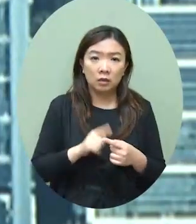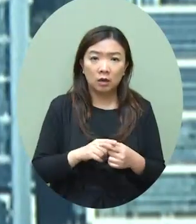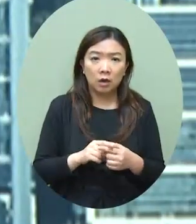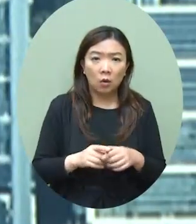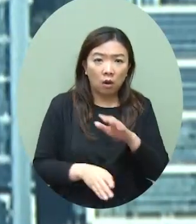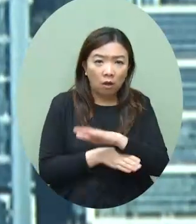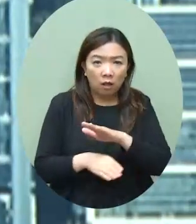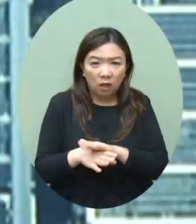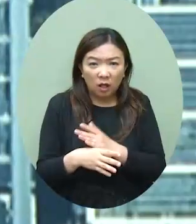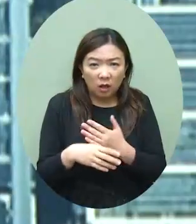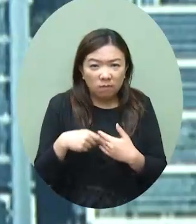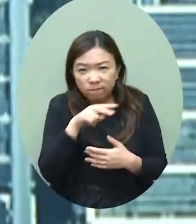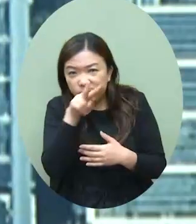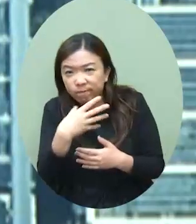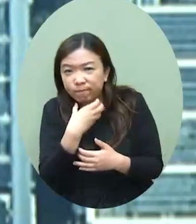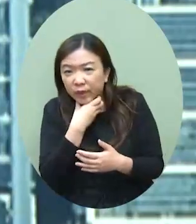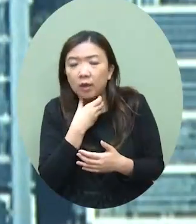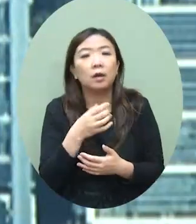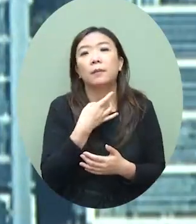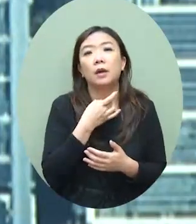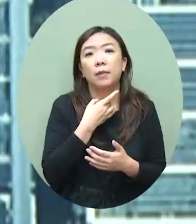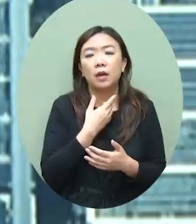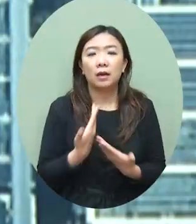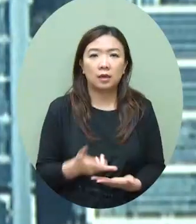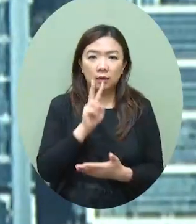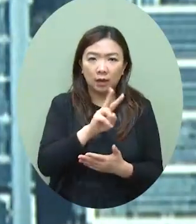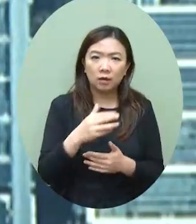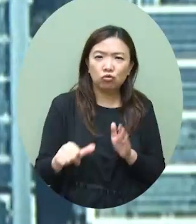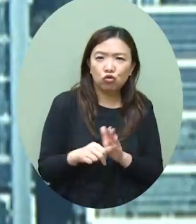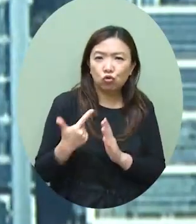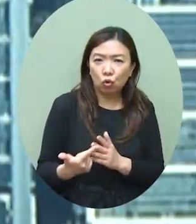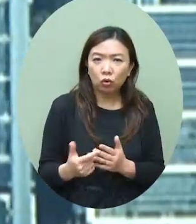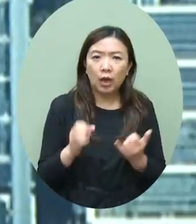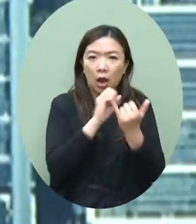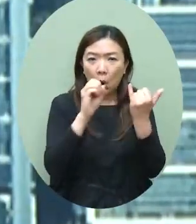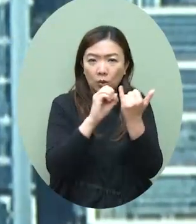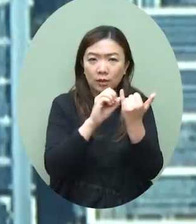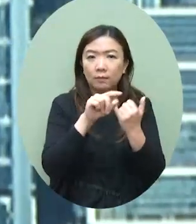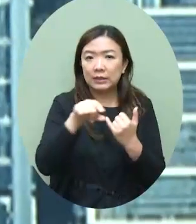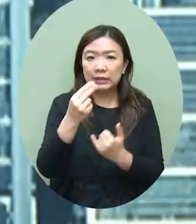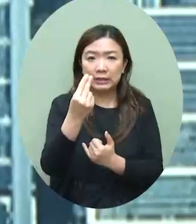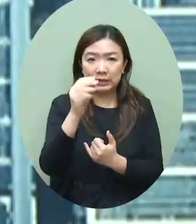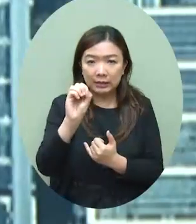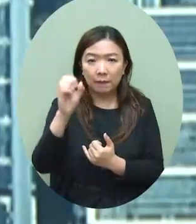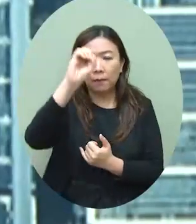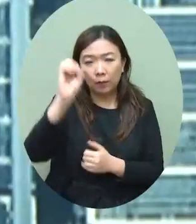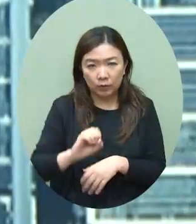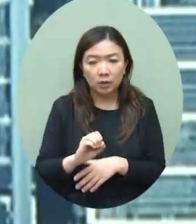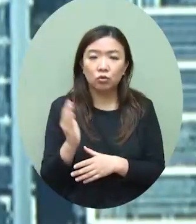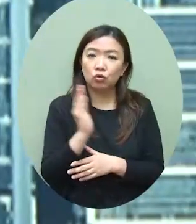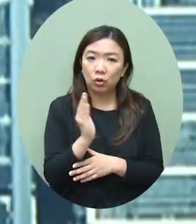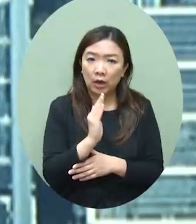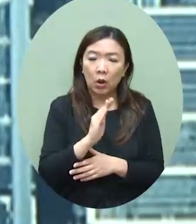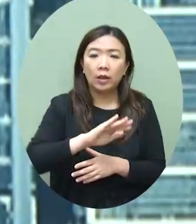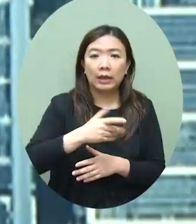求嘅。我哋睇過晒咧，最多都係6-7成到嘅啫。不過當然有一啲特別嘅酒店咧，可能個